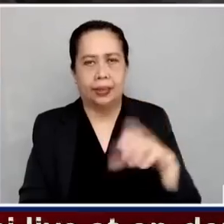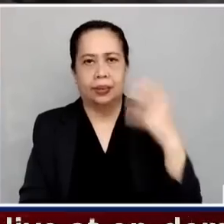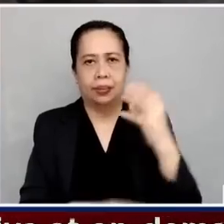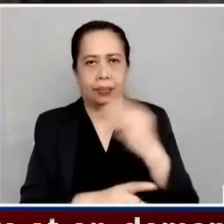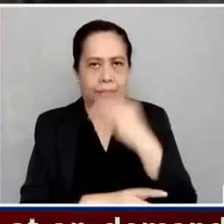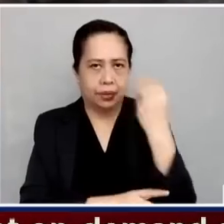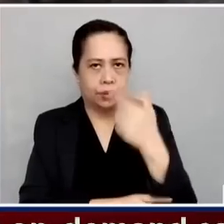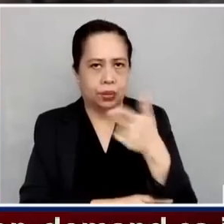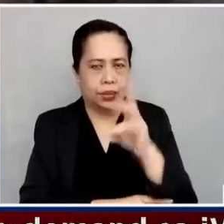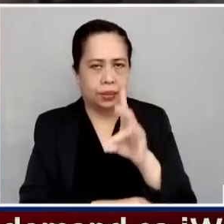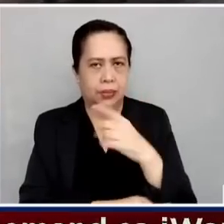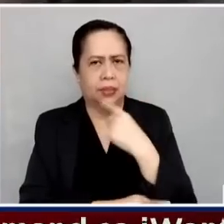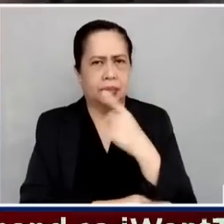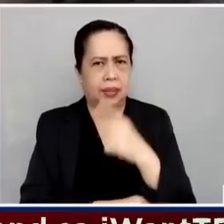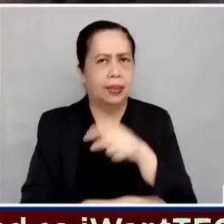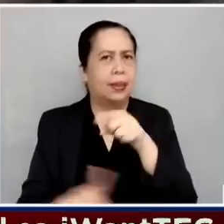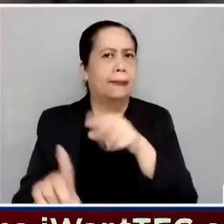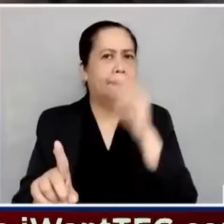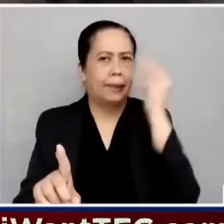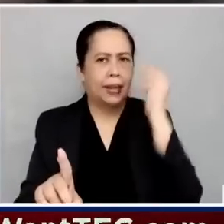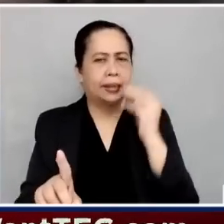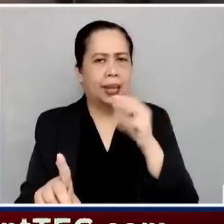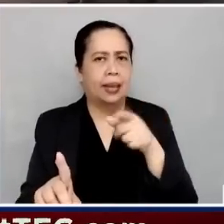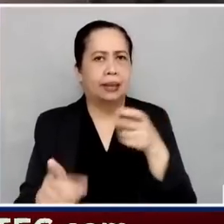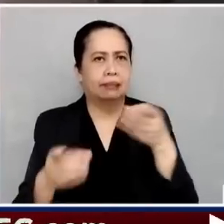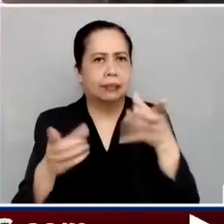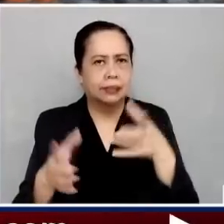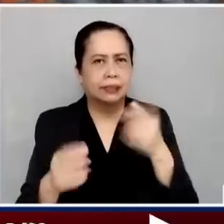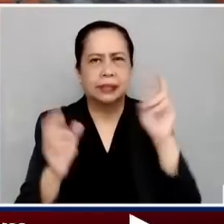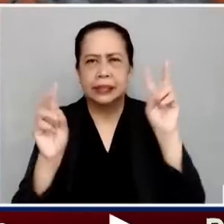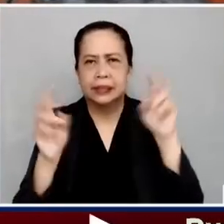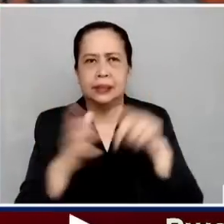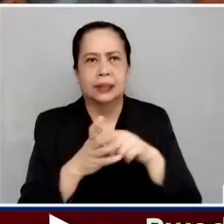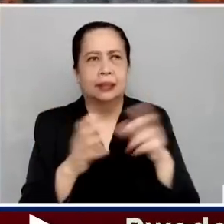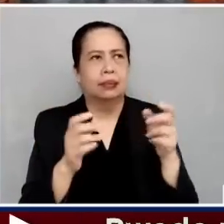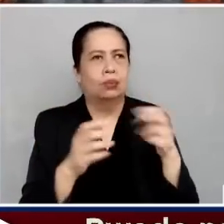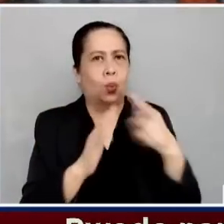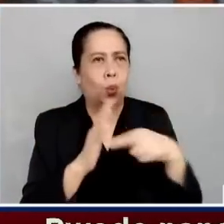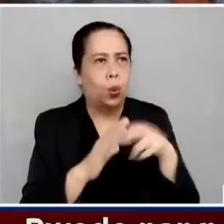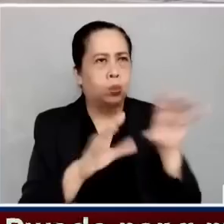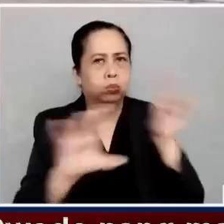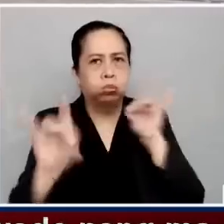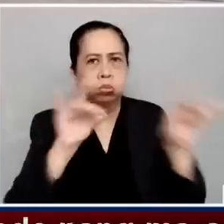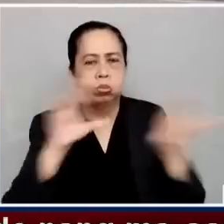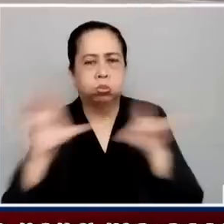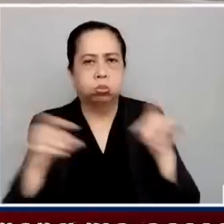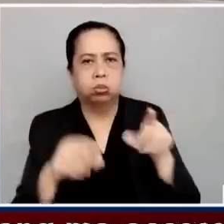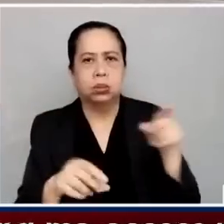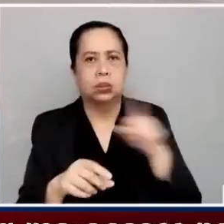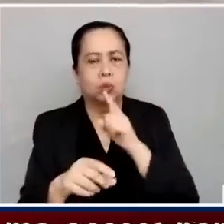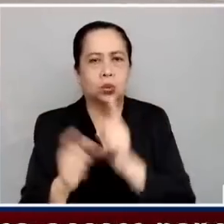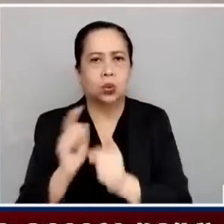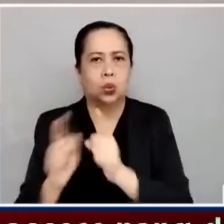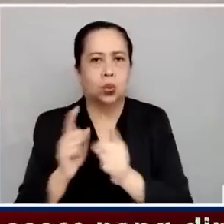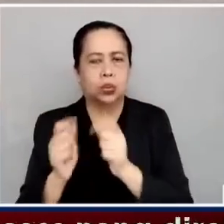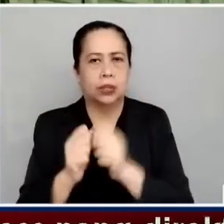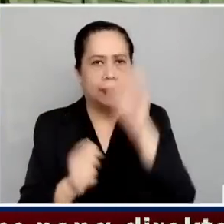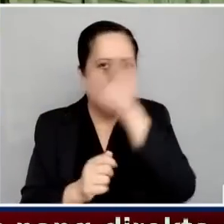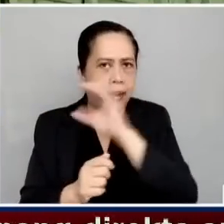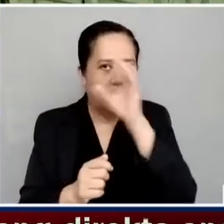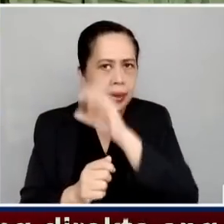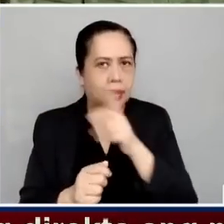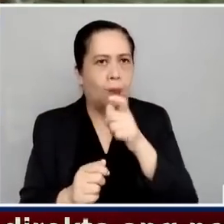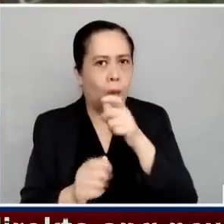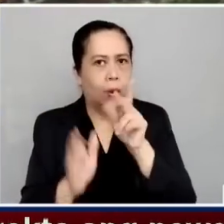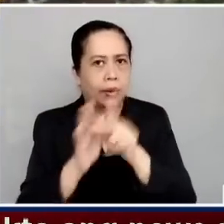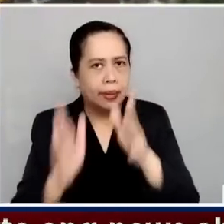sinabi ni Remulla na si Miranda umano ang direktor at casting director sa pagpatay kay Degamo dahil siya ang kausap sa paghahanap ng mga tao at